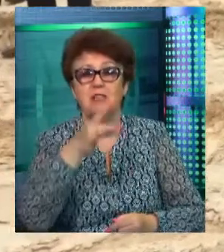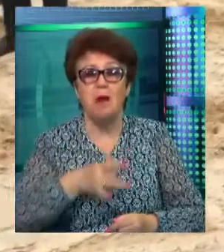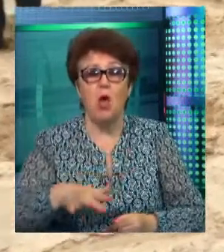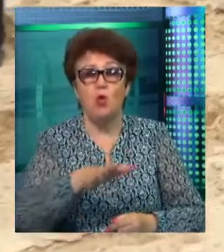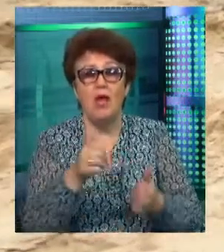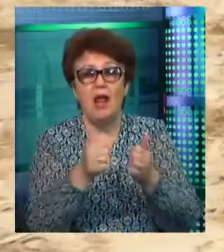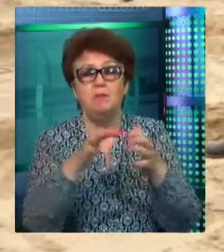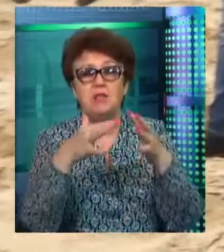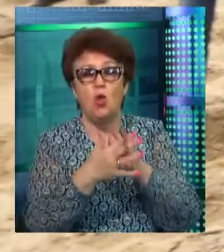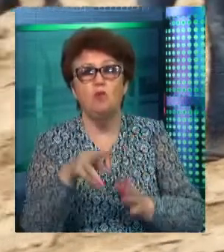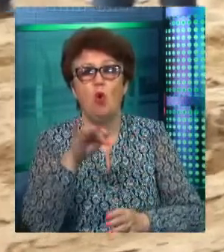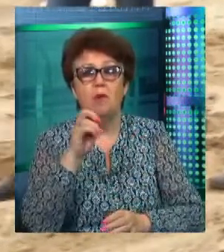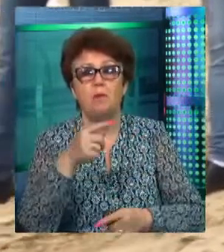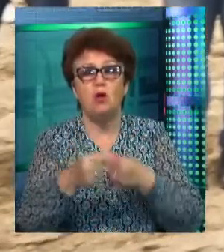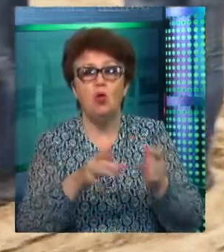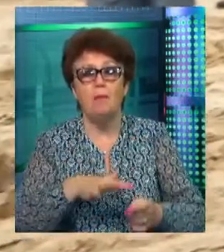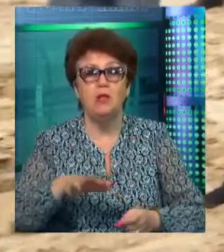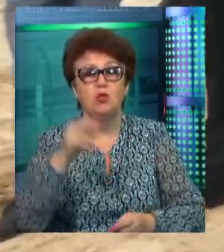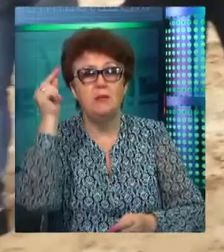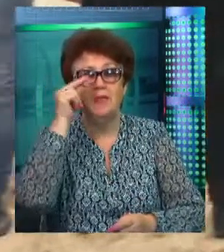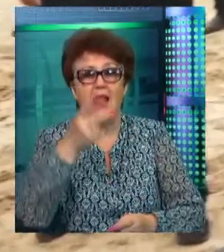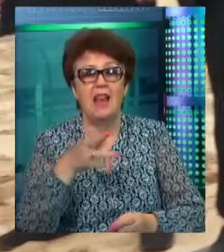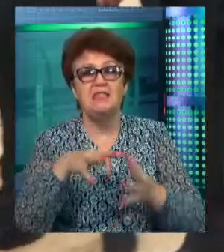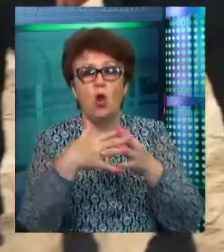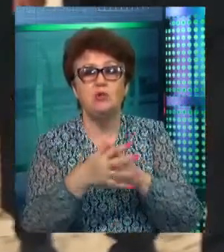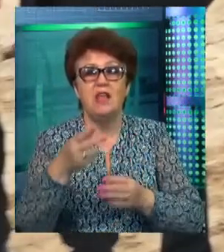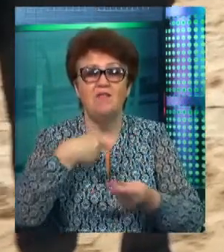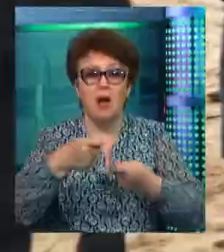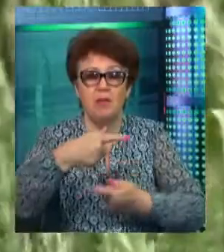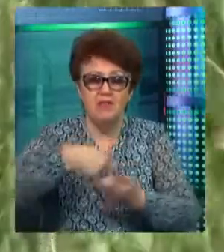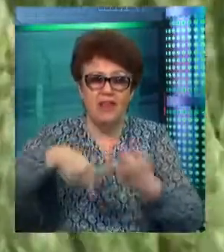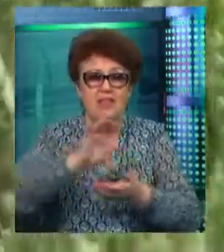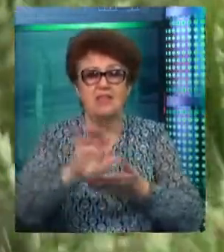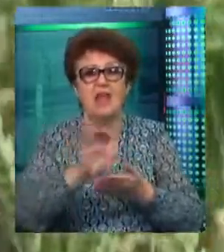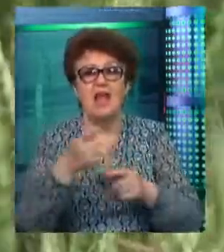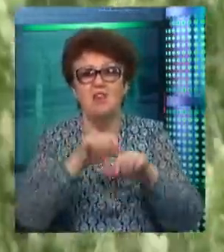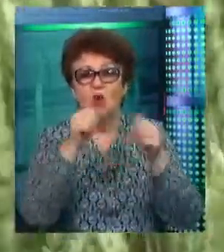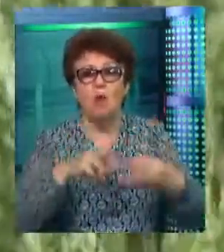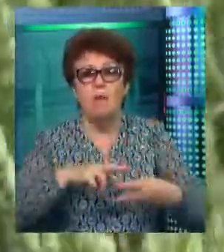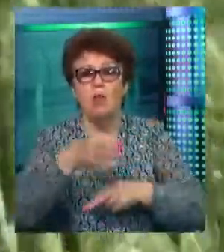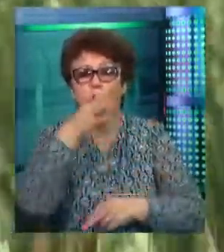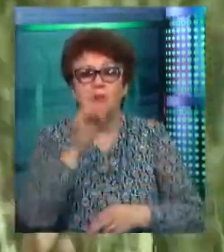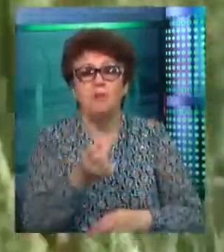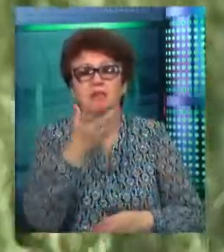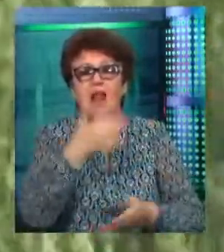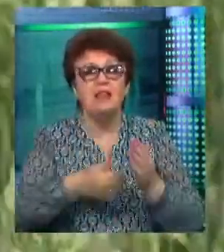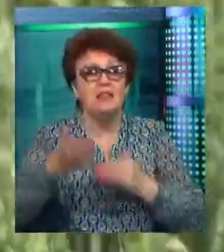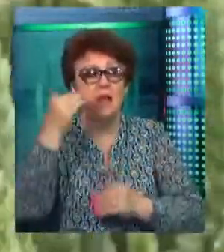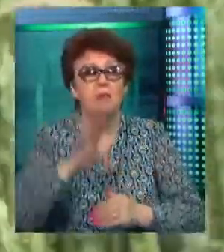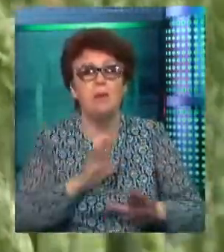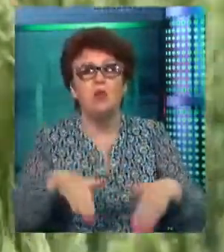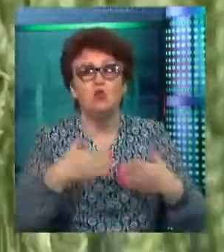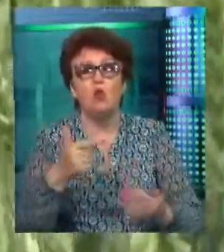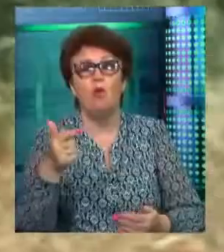районе рядом с селом бобрик прошел областной семинар для сельхозтоваропроизводителей эта форма обмена опытом несколько лет назад была предложена